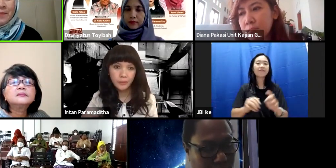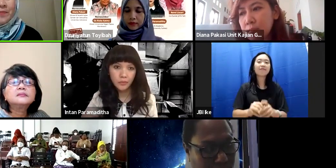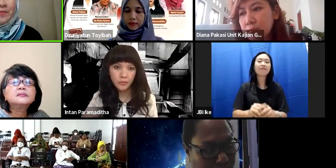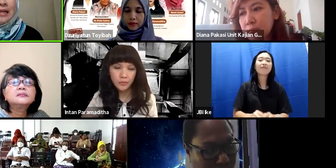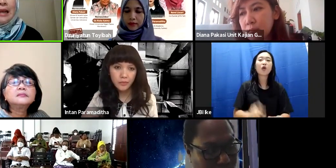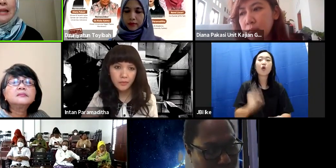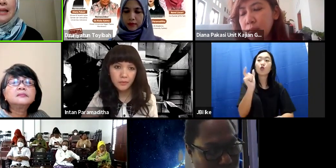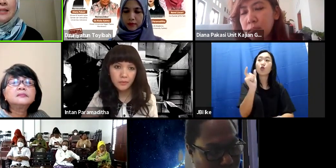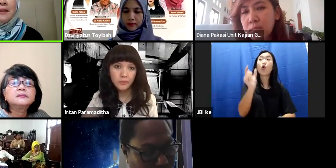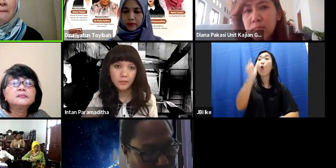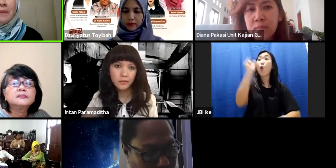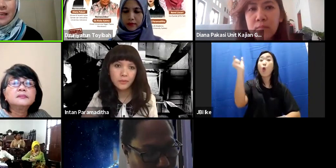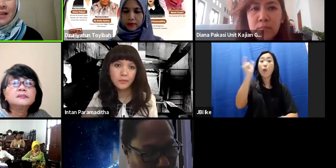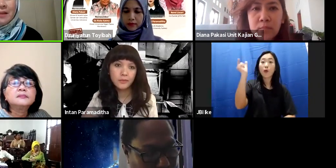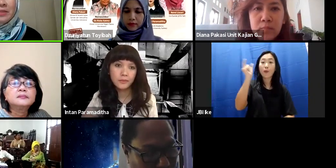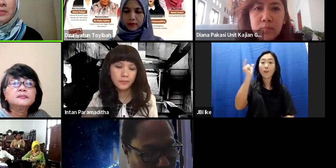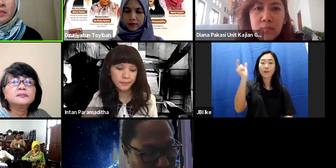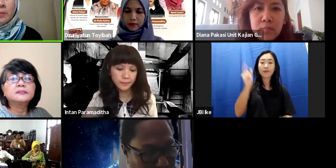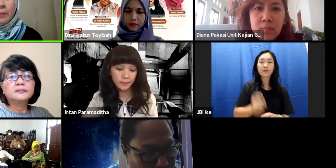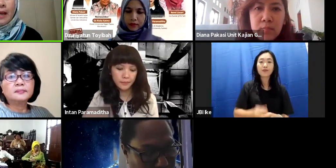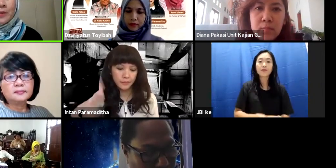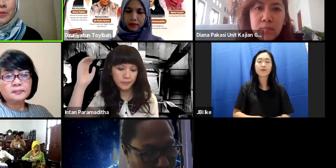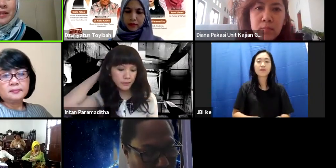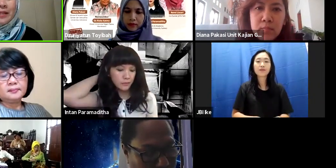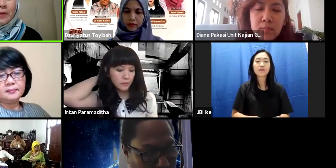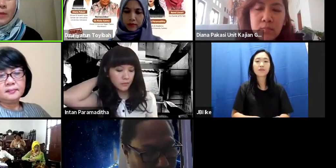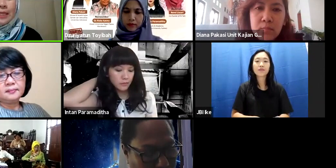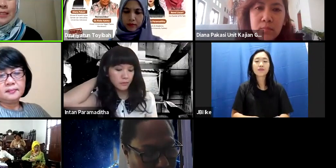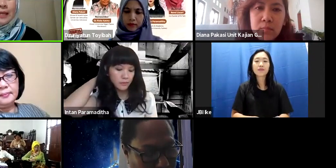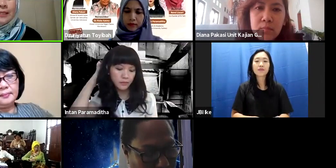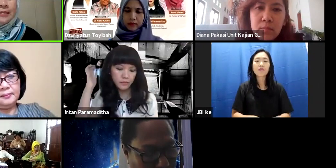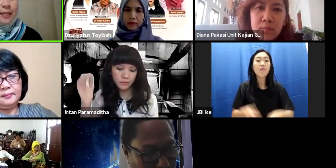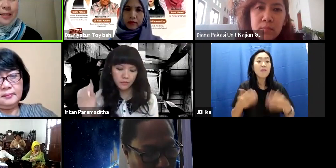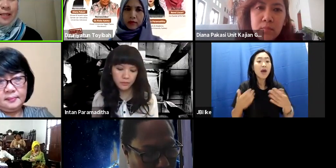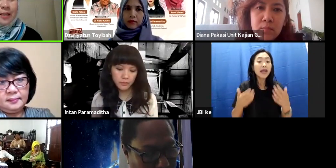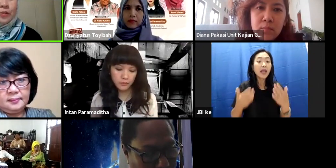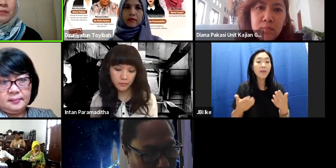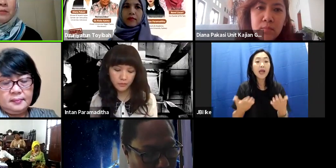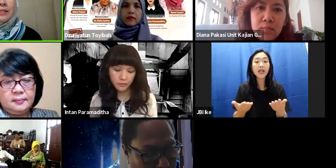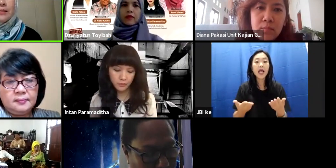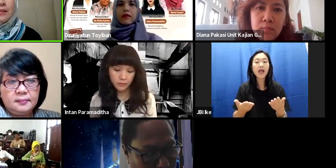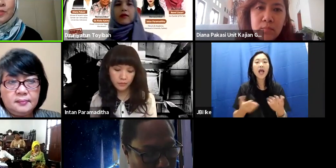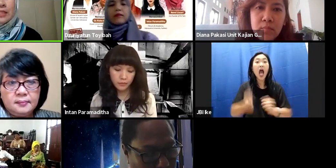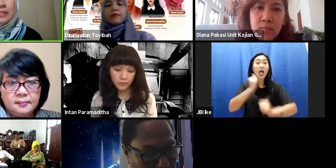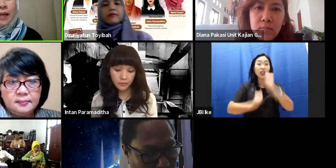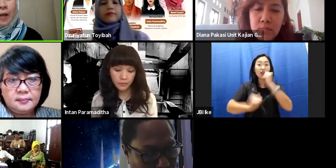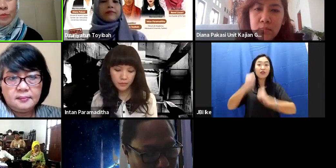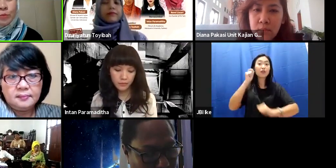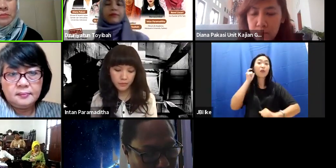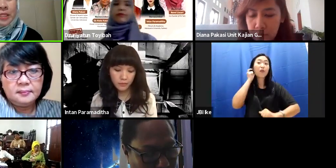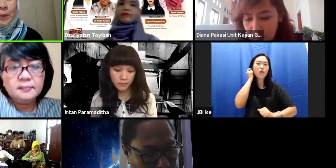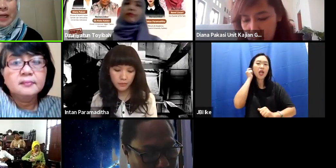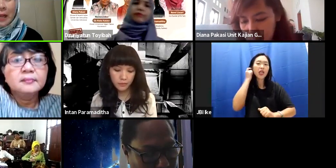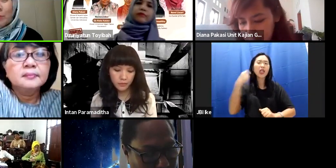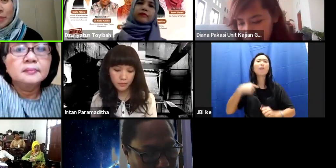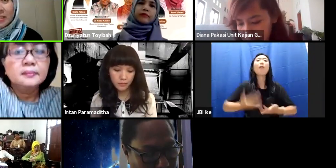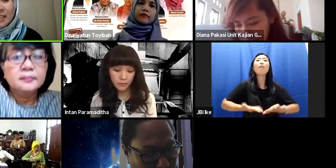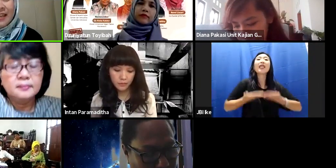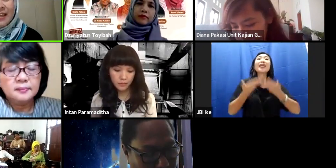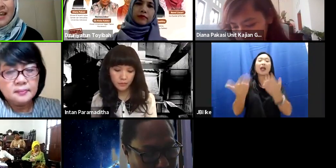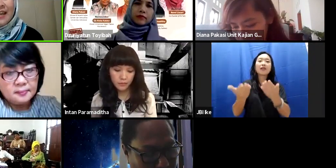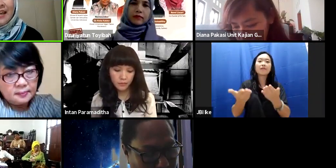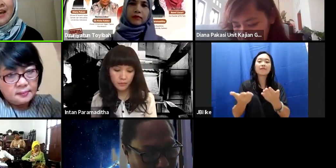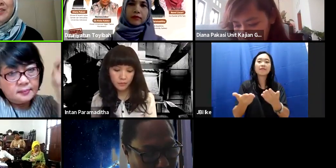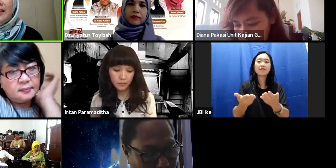mana kehadiran mereka benar-benar berpengaruh pada penguatan keadilan gender dan juga kebebasan seksual secara umum di luar